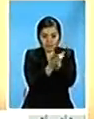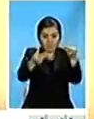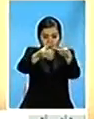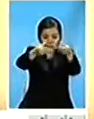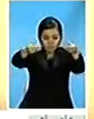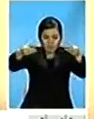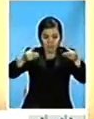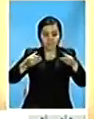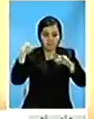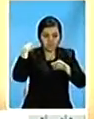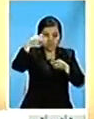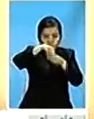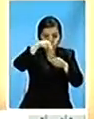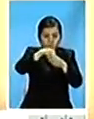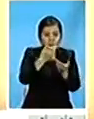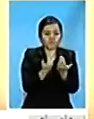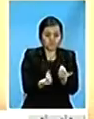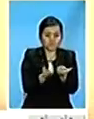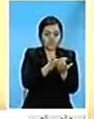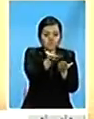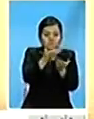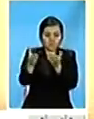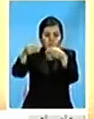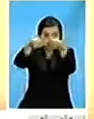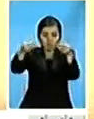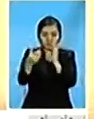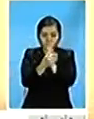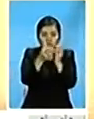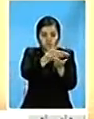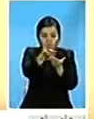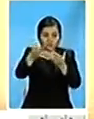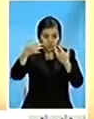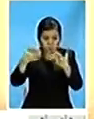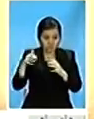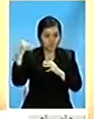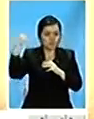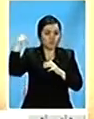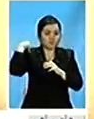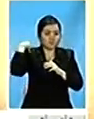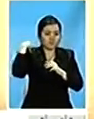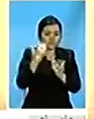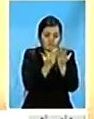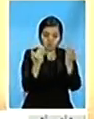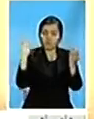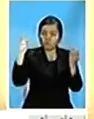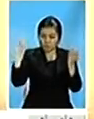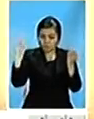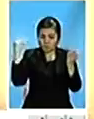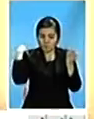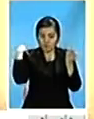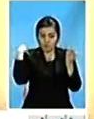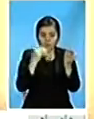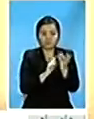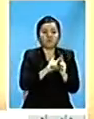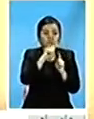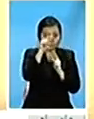ามัญที่ได้แจกให้ท่านสมาชิกผู้ทรงเกียรติแล้วซึ่งประกอบด้วยเอกสารจำนวน6เล่มคือเอกสารเล่